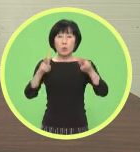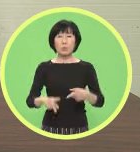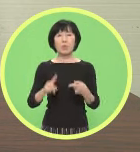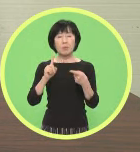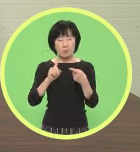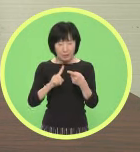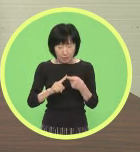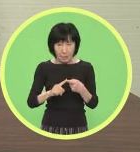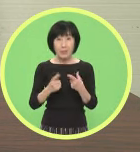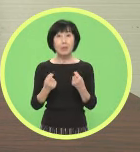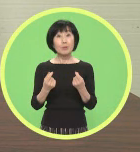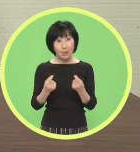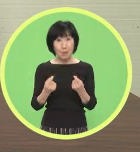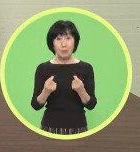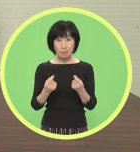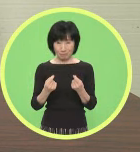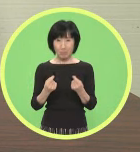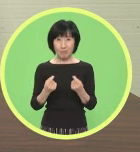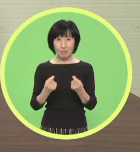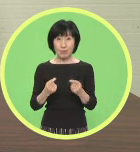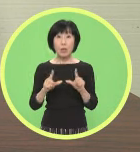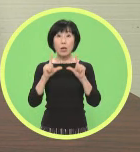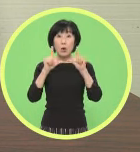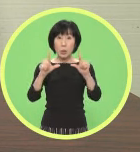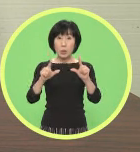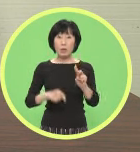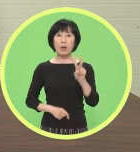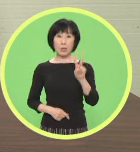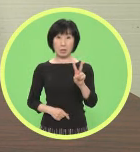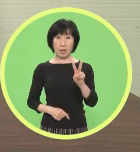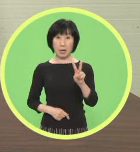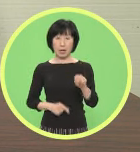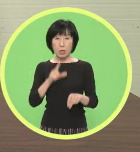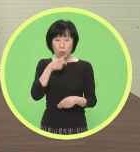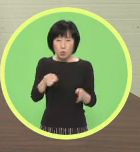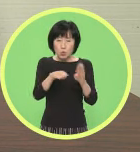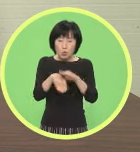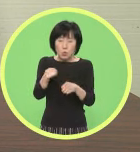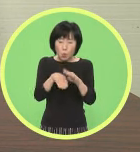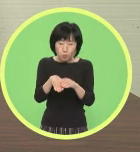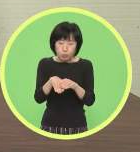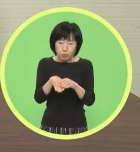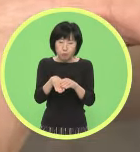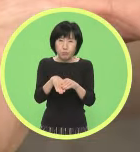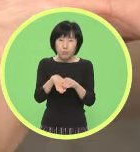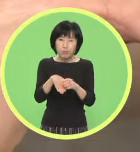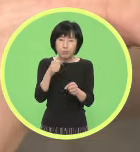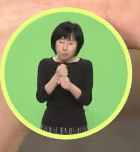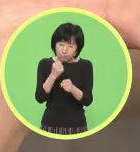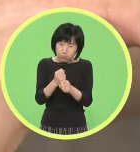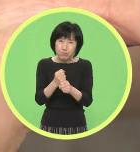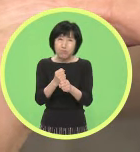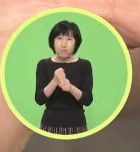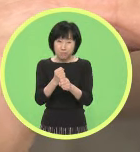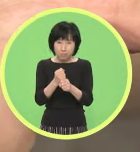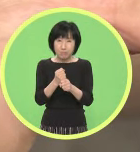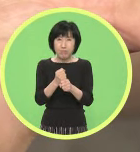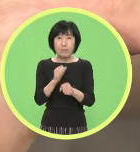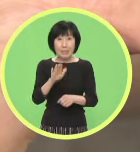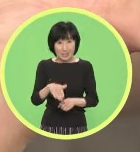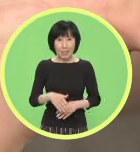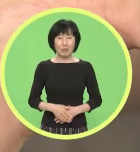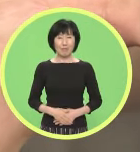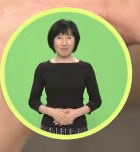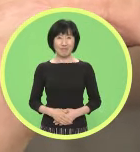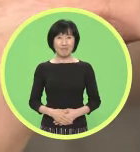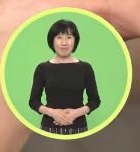島ならではのイベントですよね。ということで正解は2の折り鶴を折るコーナ